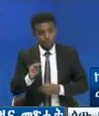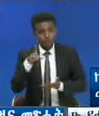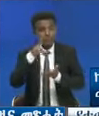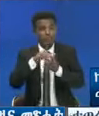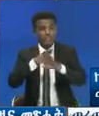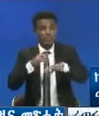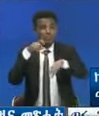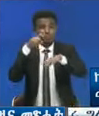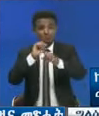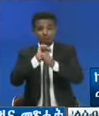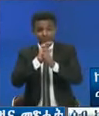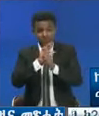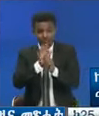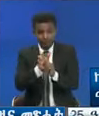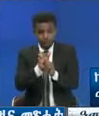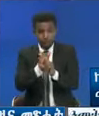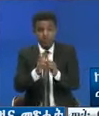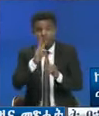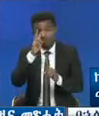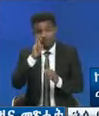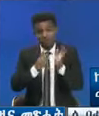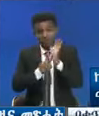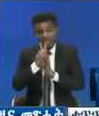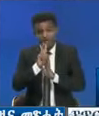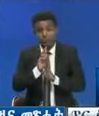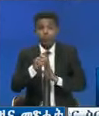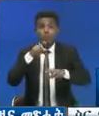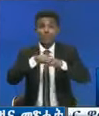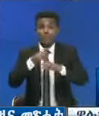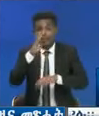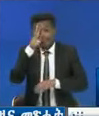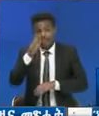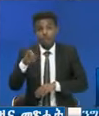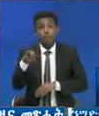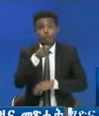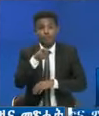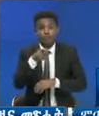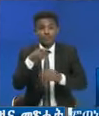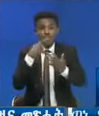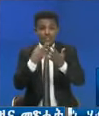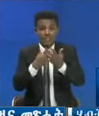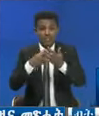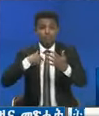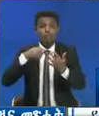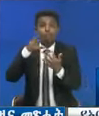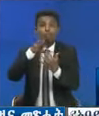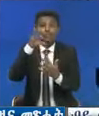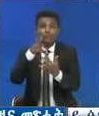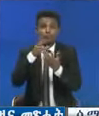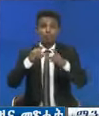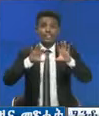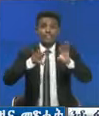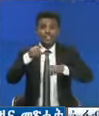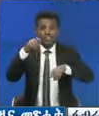ያው ምርጫው እንደሚኖር ነበር የታሰበው፣ ግን ይሄ ወቅታዊ ክስተት ስለሆነ እኔ ምርጫው መካሄድ የለበትም ነው። አንደኛ